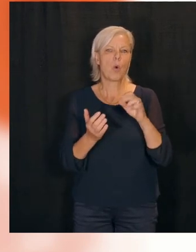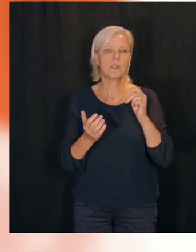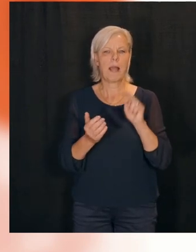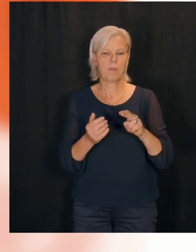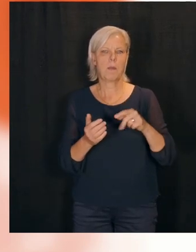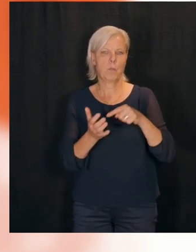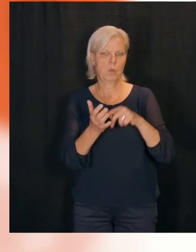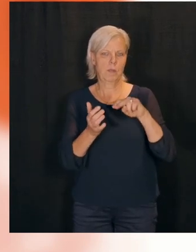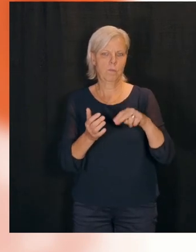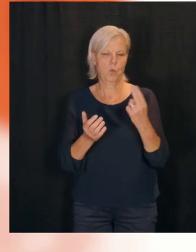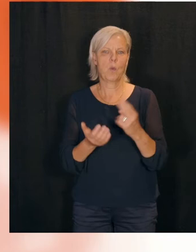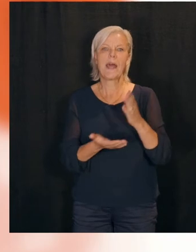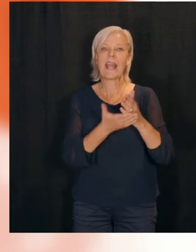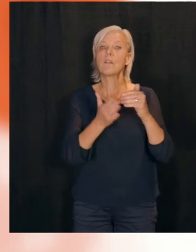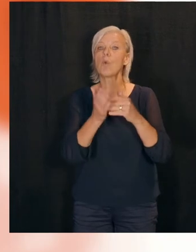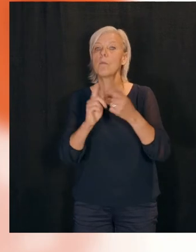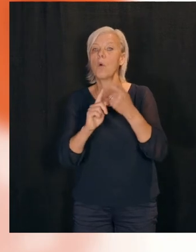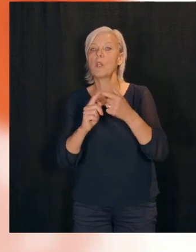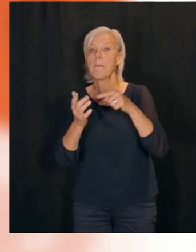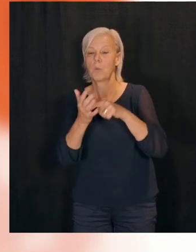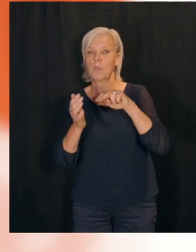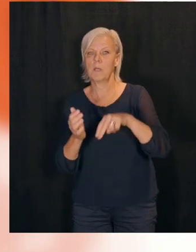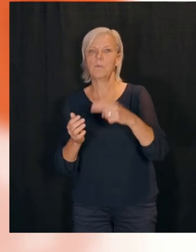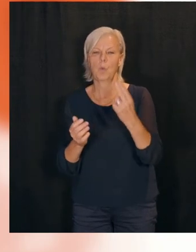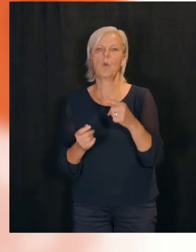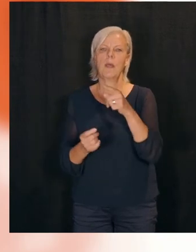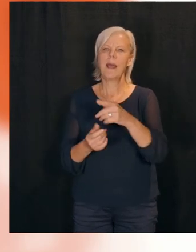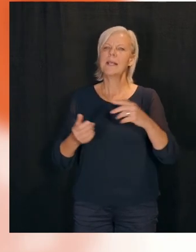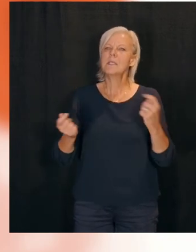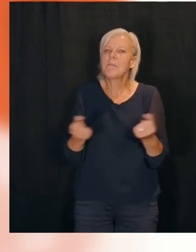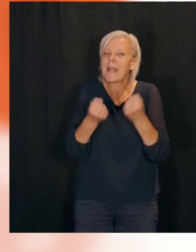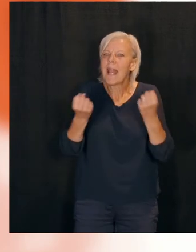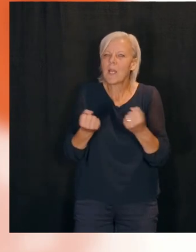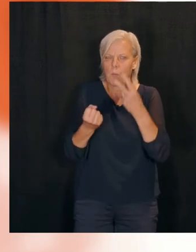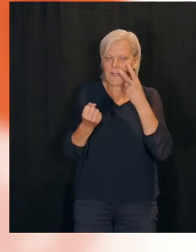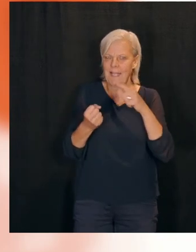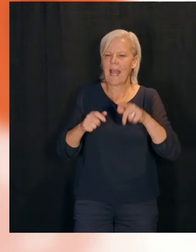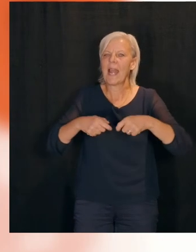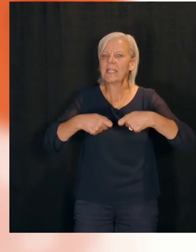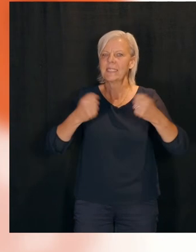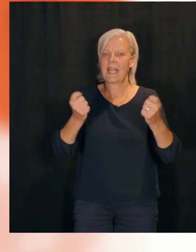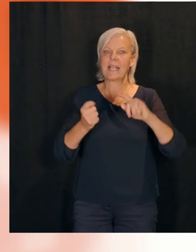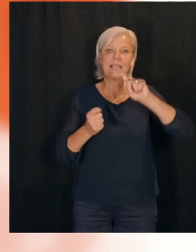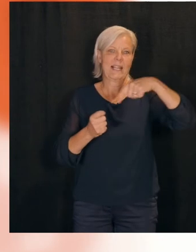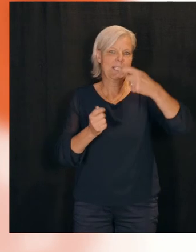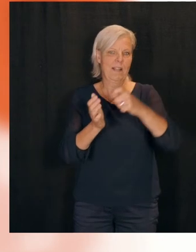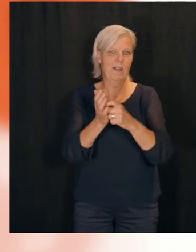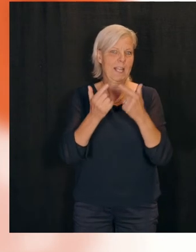Det ska bli väldigt spännande att se den lanseringen nästa vecka. Nästa, tack.